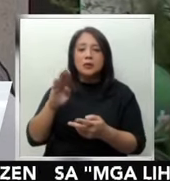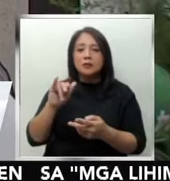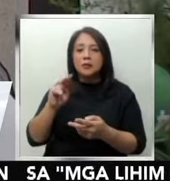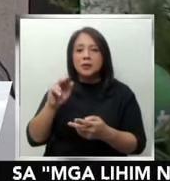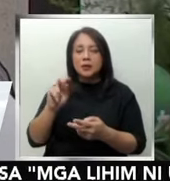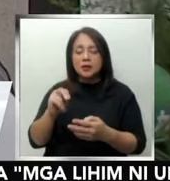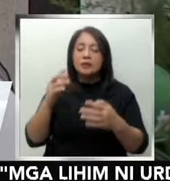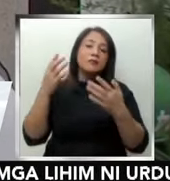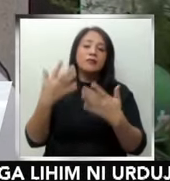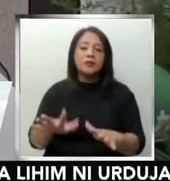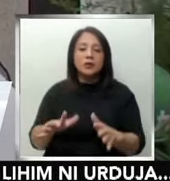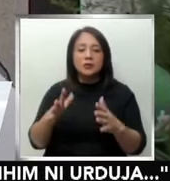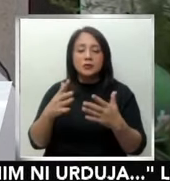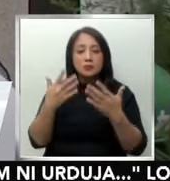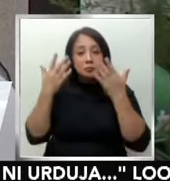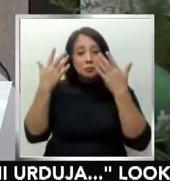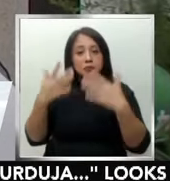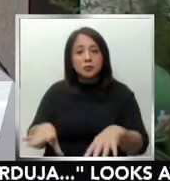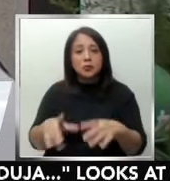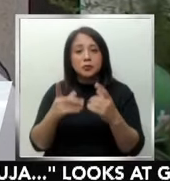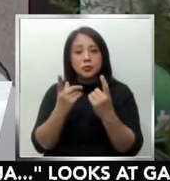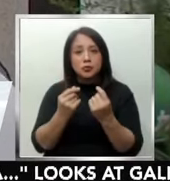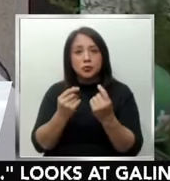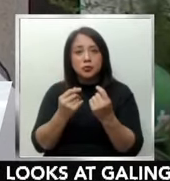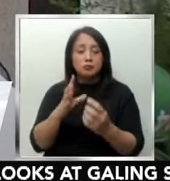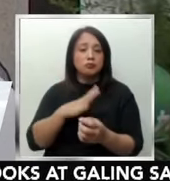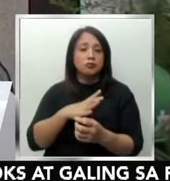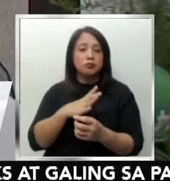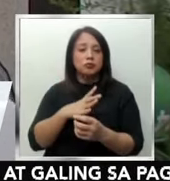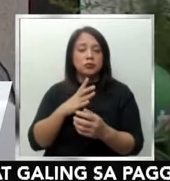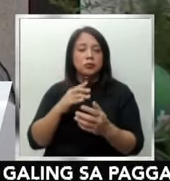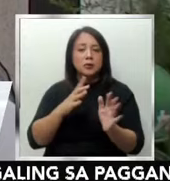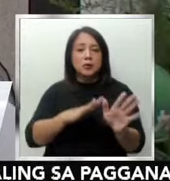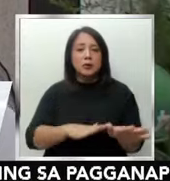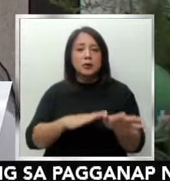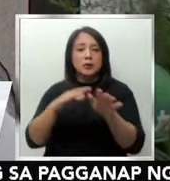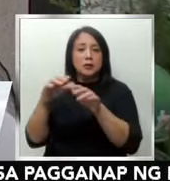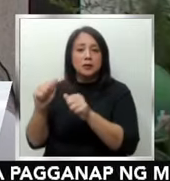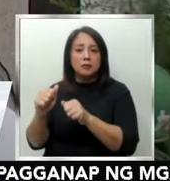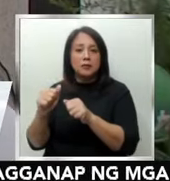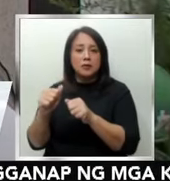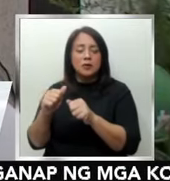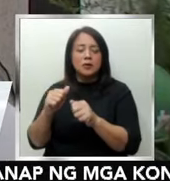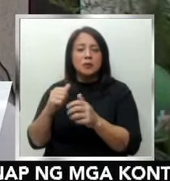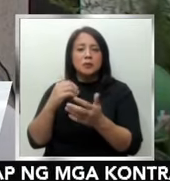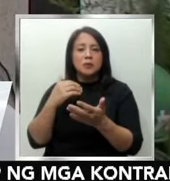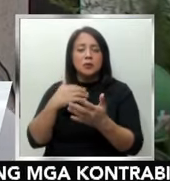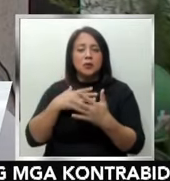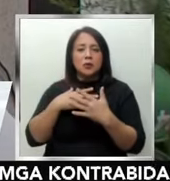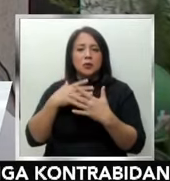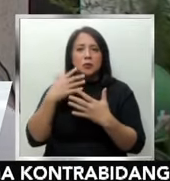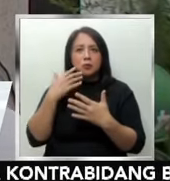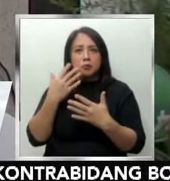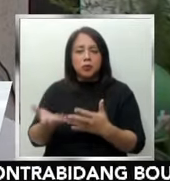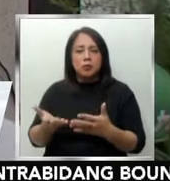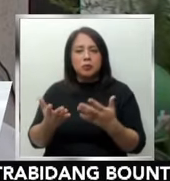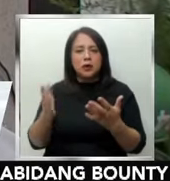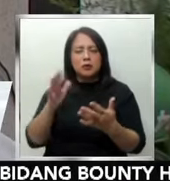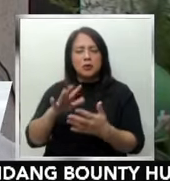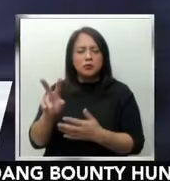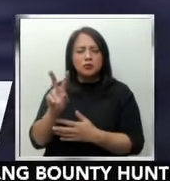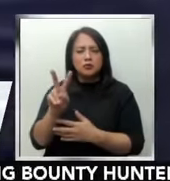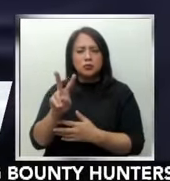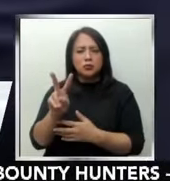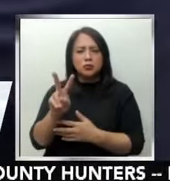bahay saan okay pa pagkaalis bua yung kapatid ko ang sabi tumirik around 2m ning na